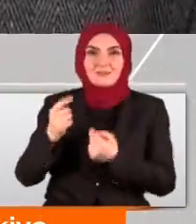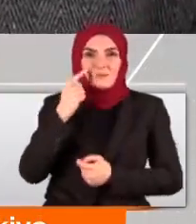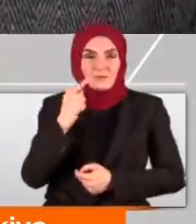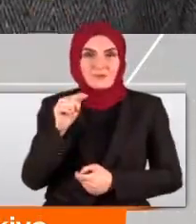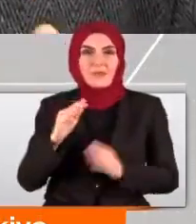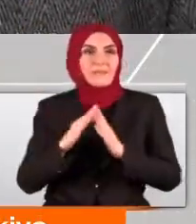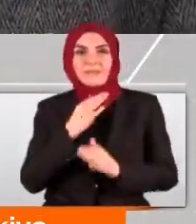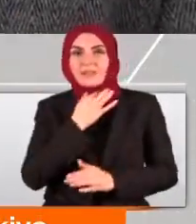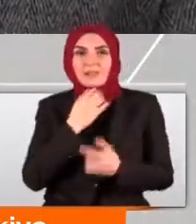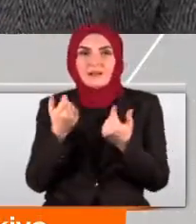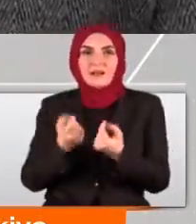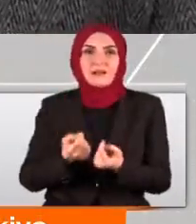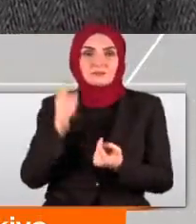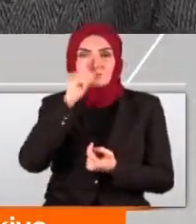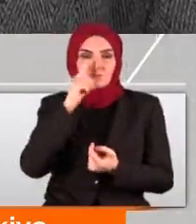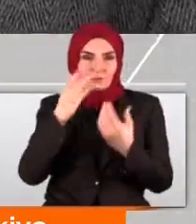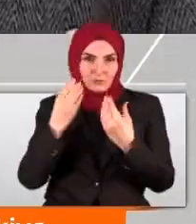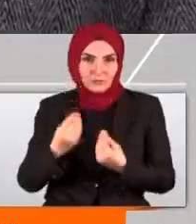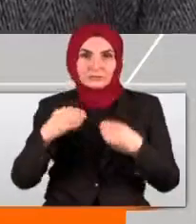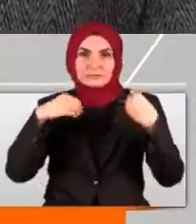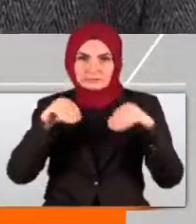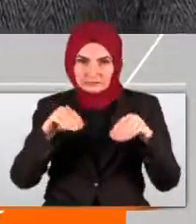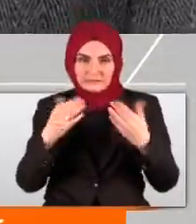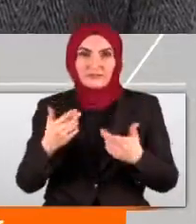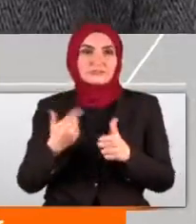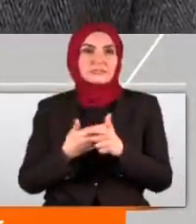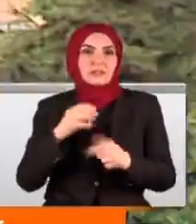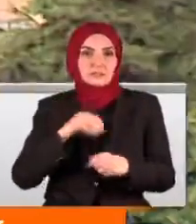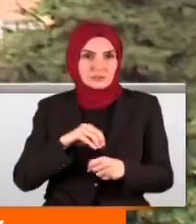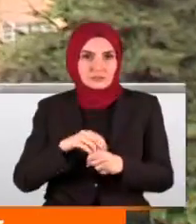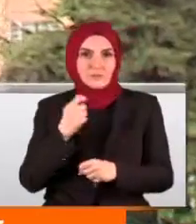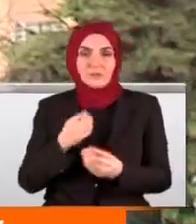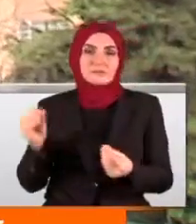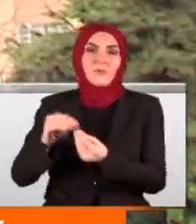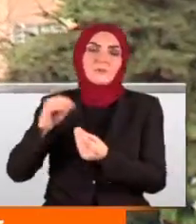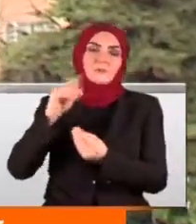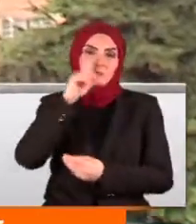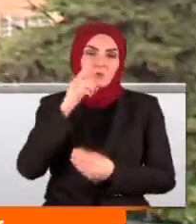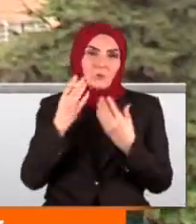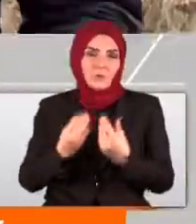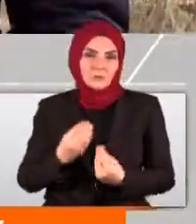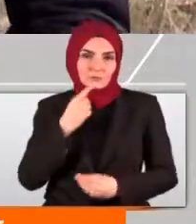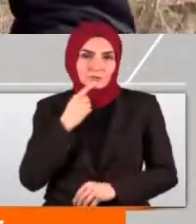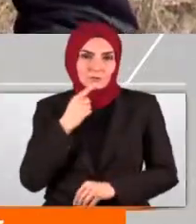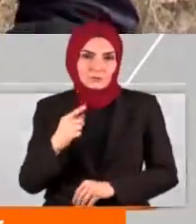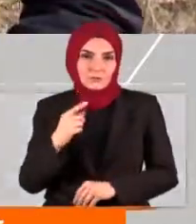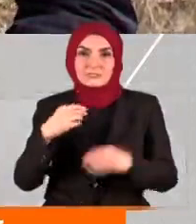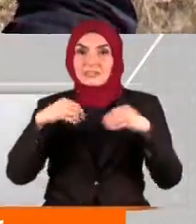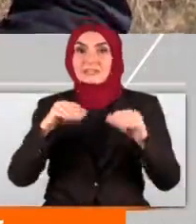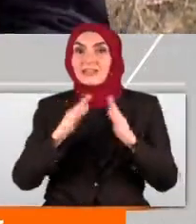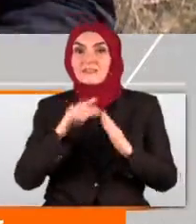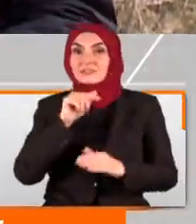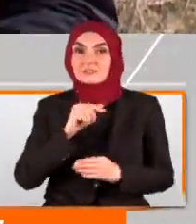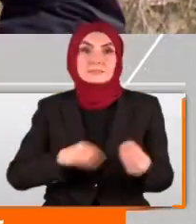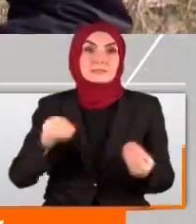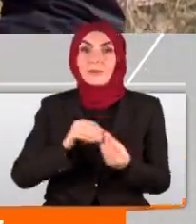ev kıtlığı hem satılıkta hem kiralıkta otomatikman fiyatları yükseldiği oldu. Satılık evlerde ise zam şampiyonu Beşiktaş'ın Ulus